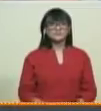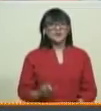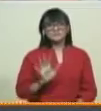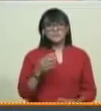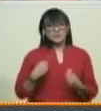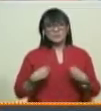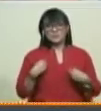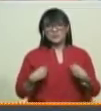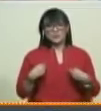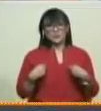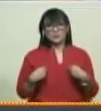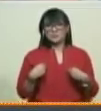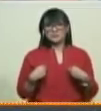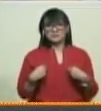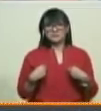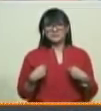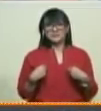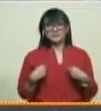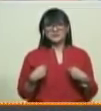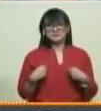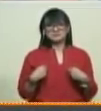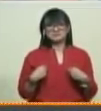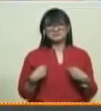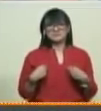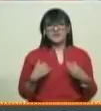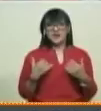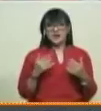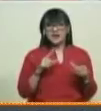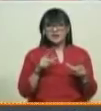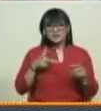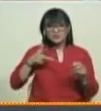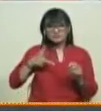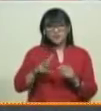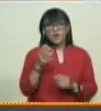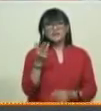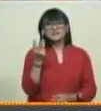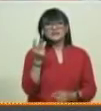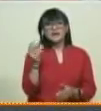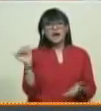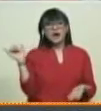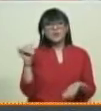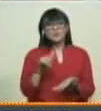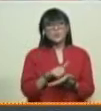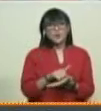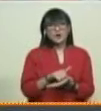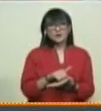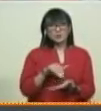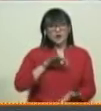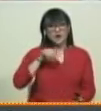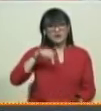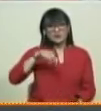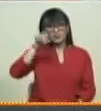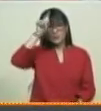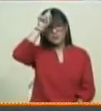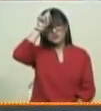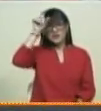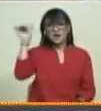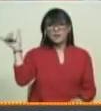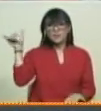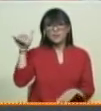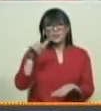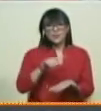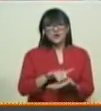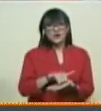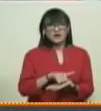ello porque una vez que se inaugure el tercer aeropuerto de Estambul estos vuelos van a